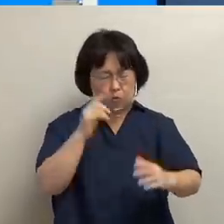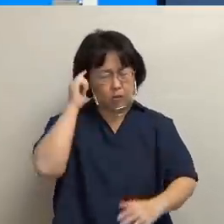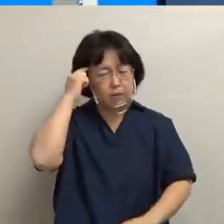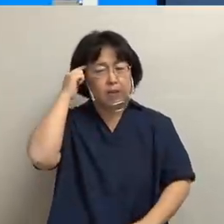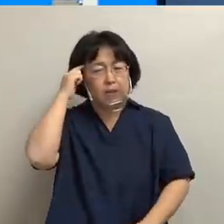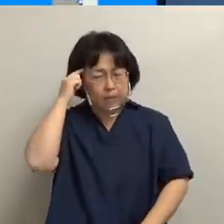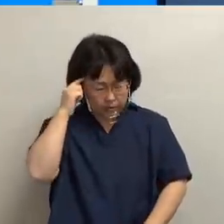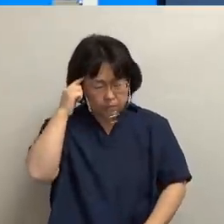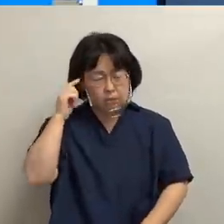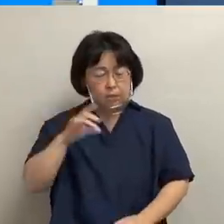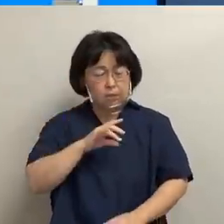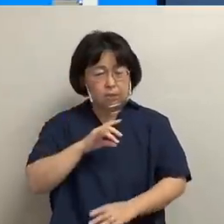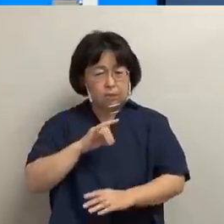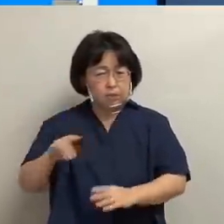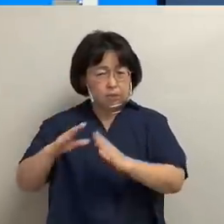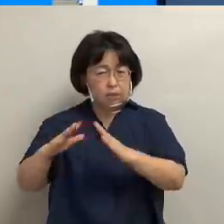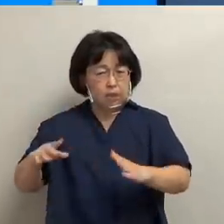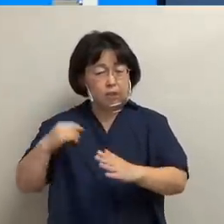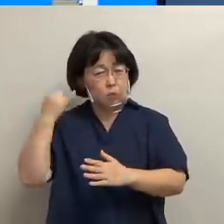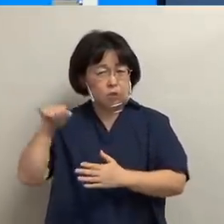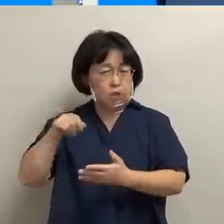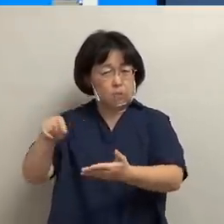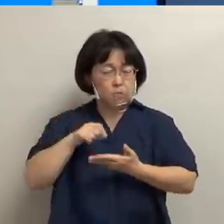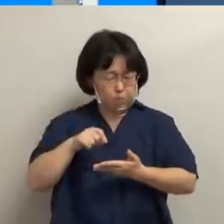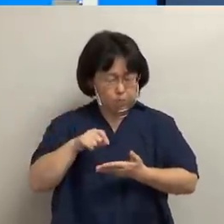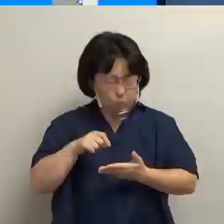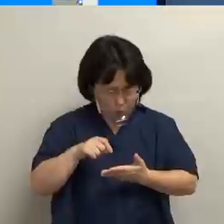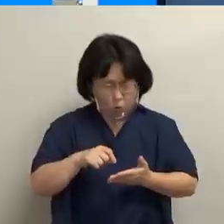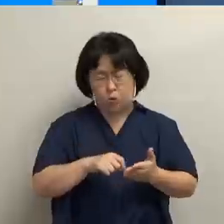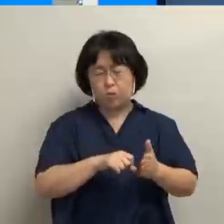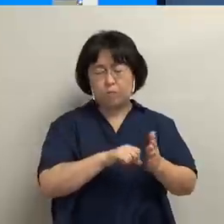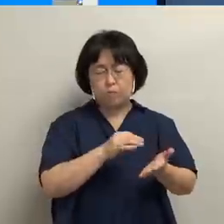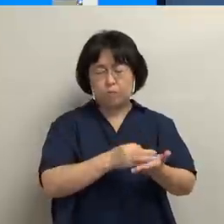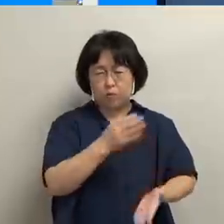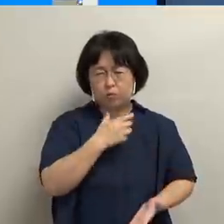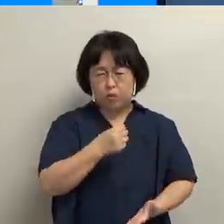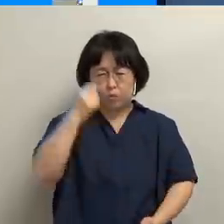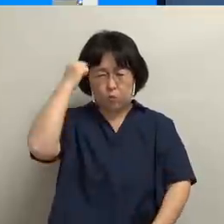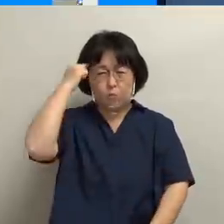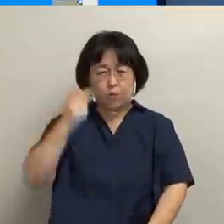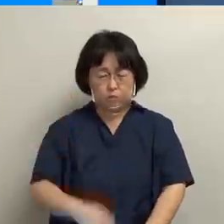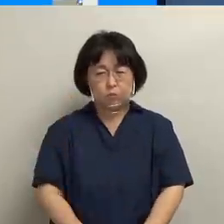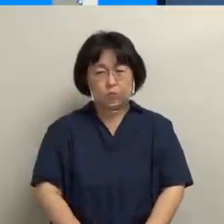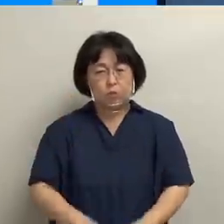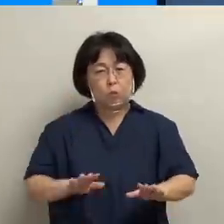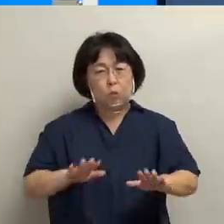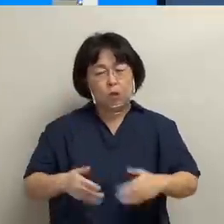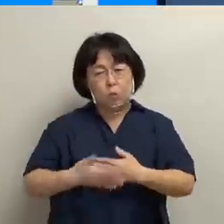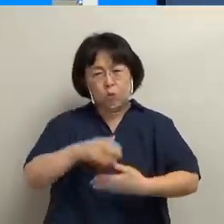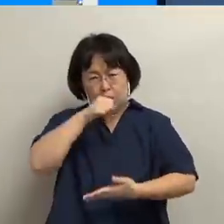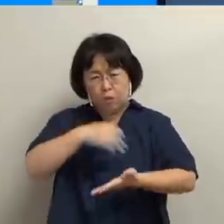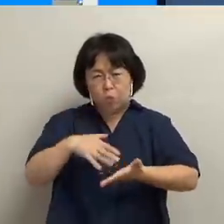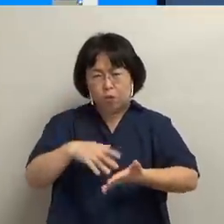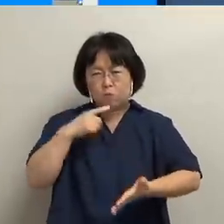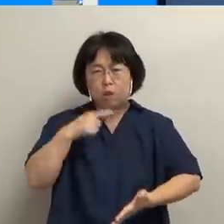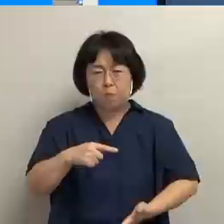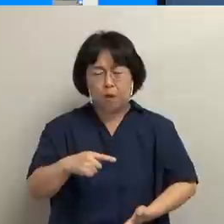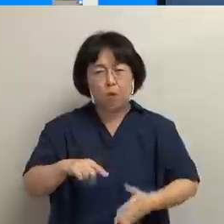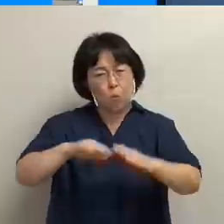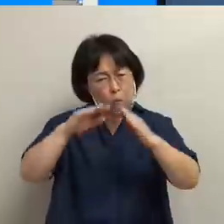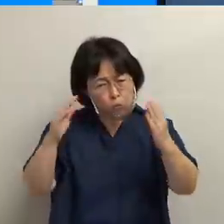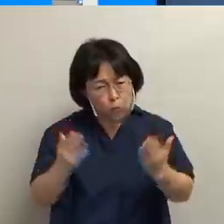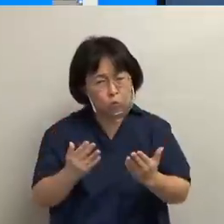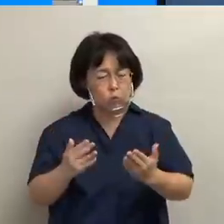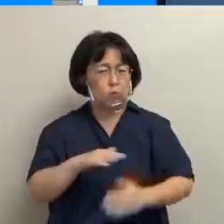意見もいろいろ反映させていければというふうに思っていますあの今日の補正予算はですねまぁ大多数の皆さんに